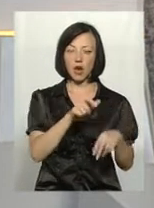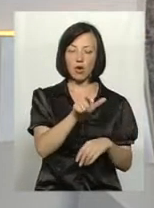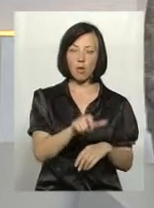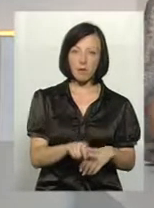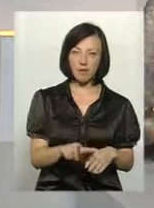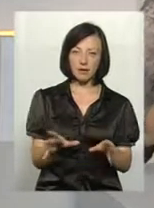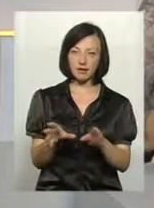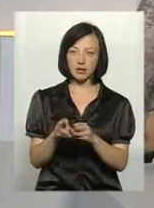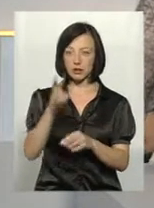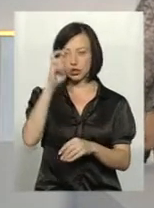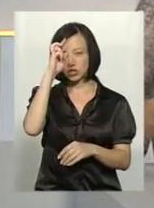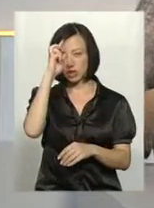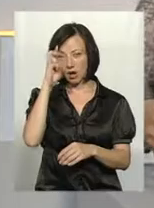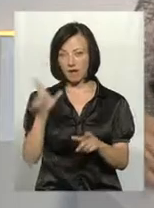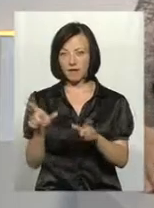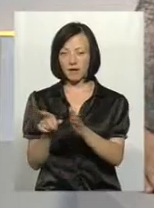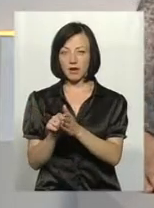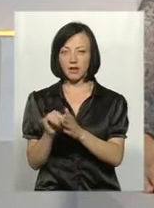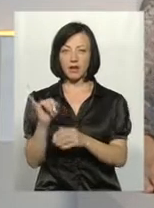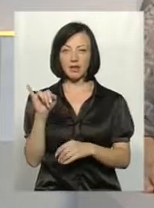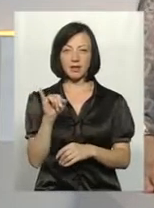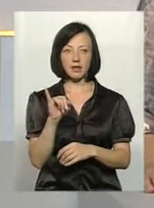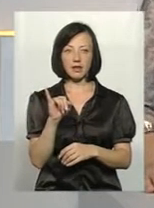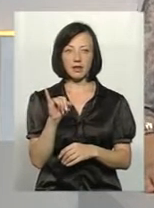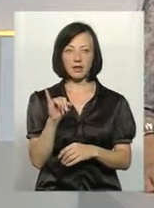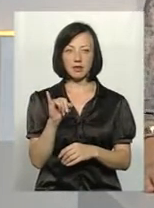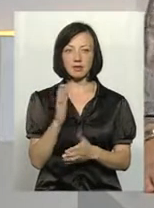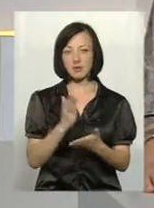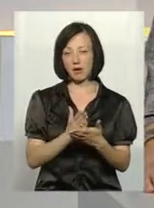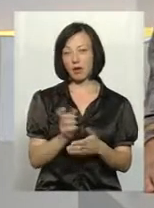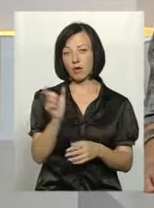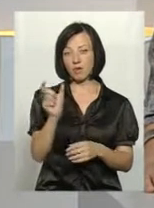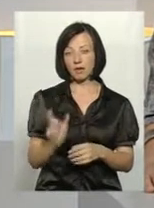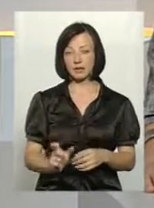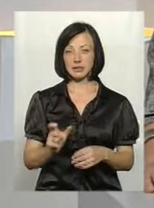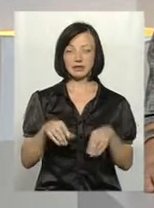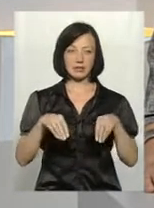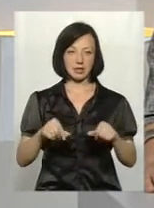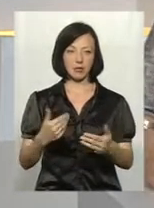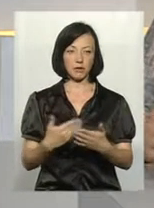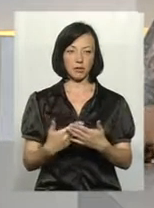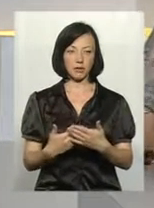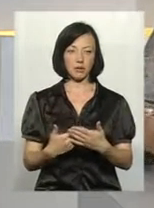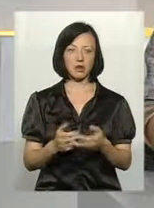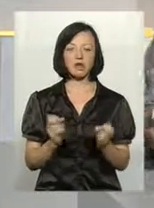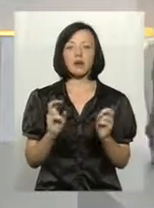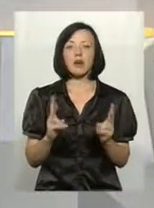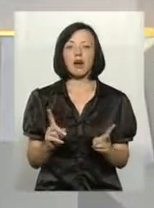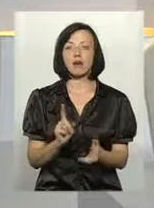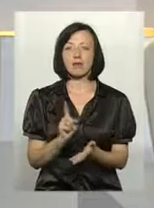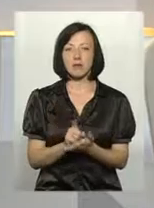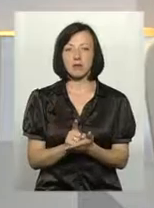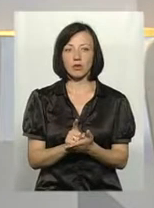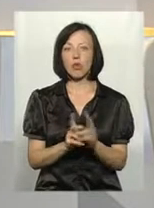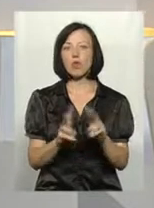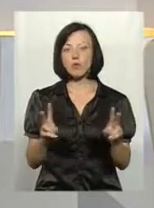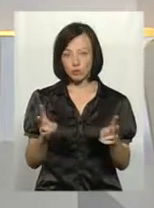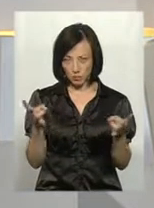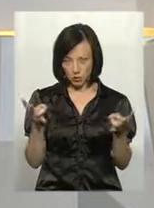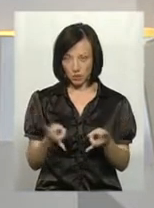громадянин, держава і от має громадянин землю? Як він має, ну, комусь